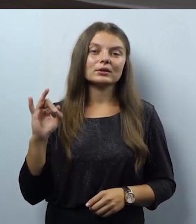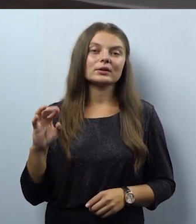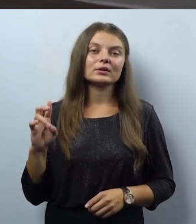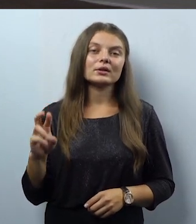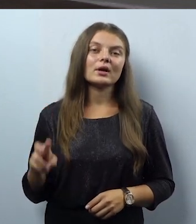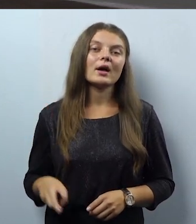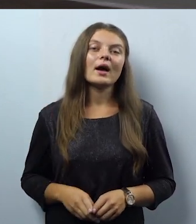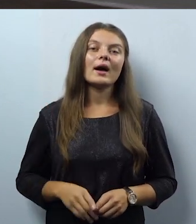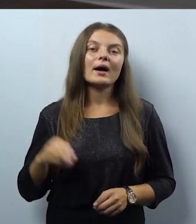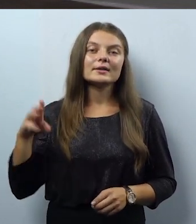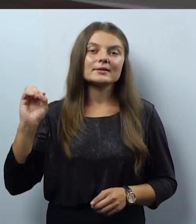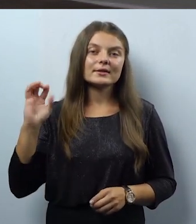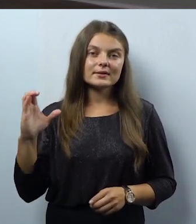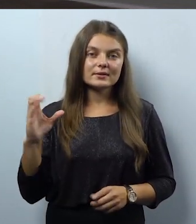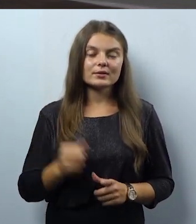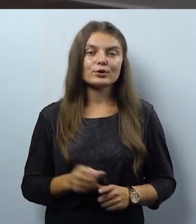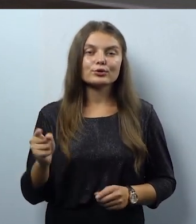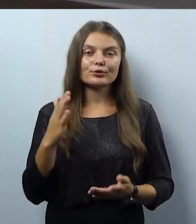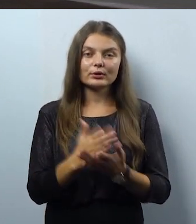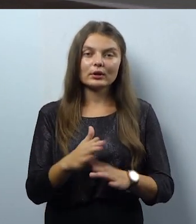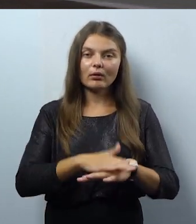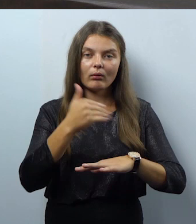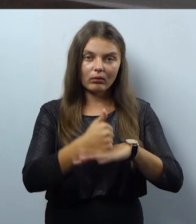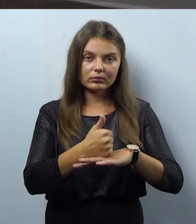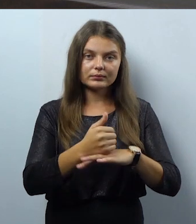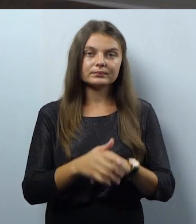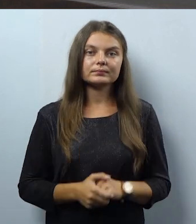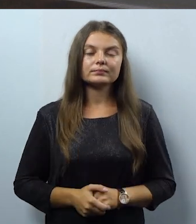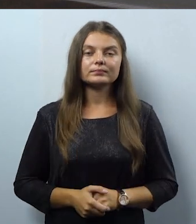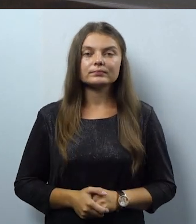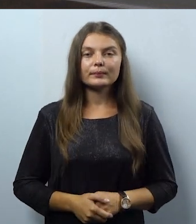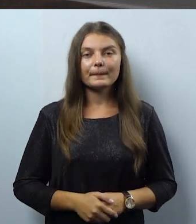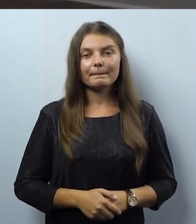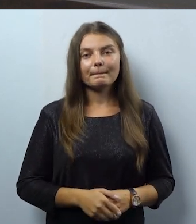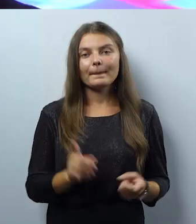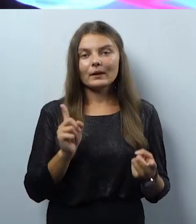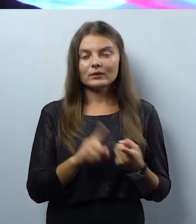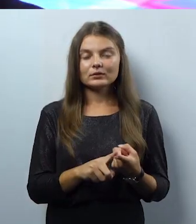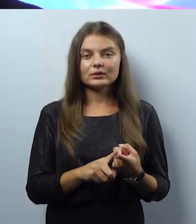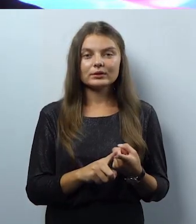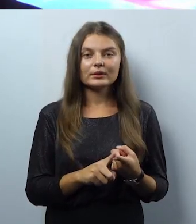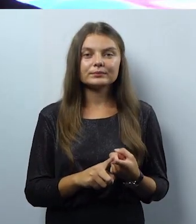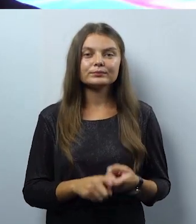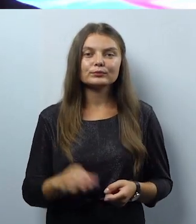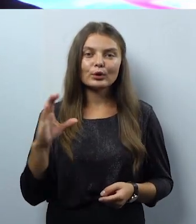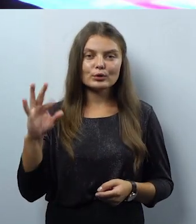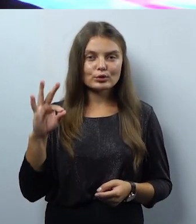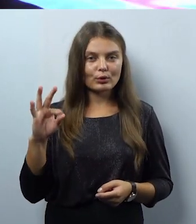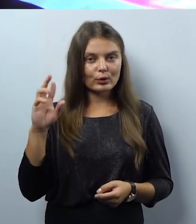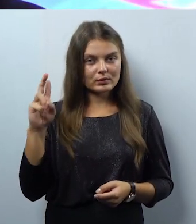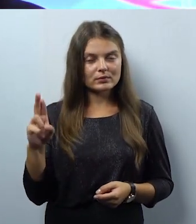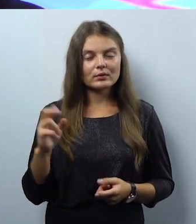співпраця ймовірна у цьому сегменті, якщо можна, у двох словах? Ну, перше, по соціології,